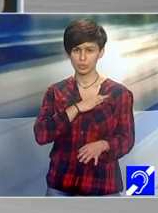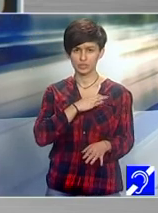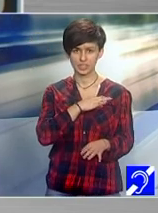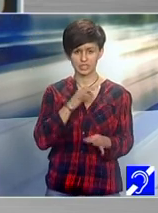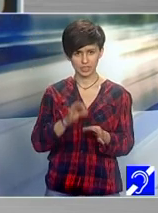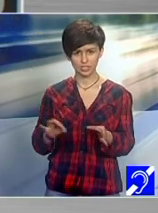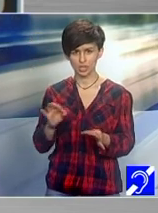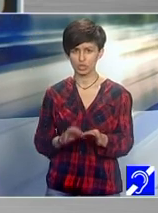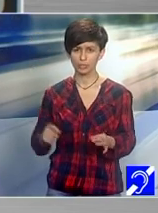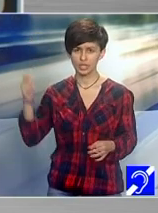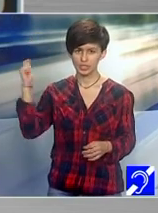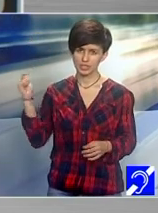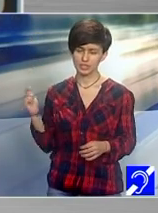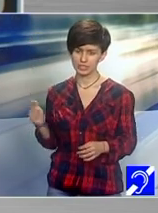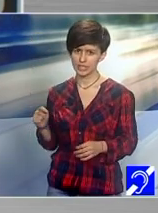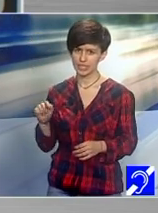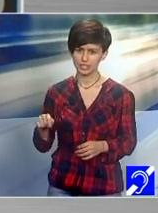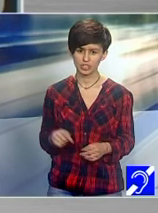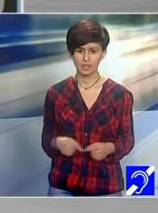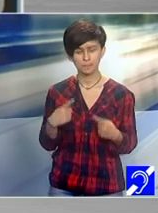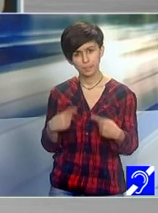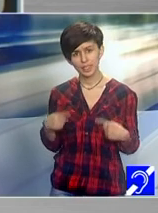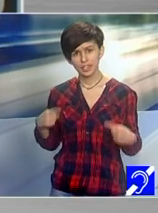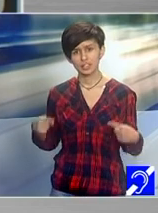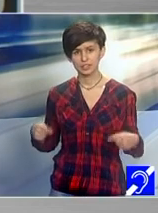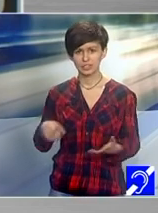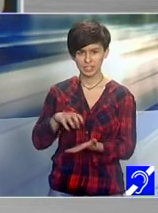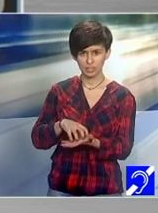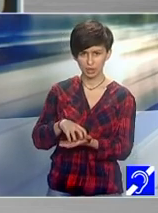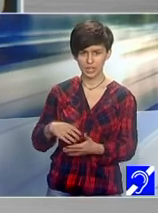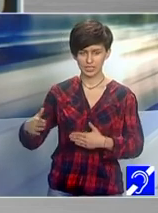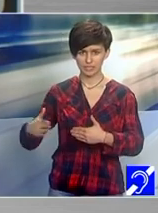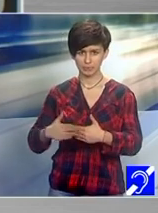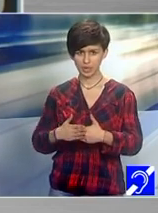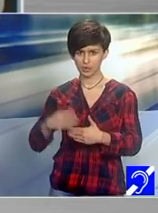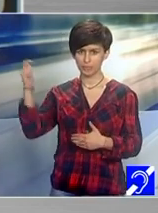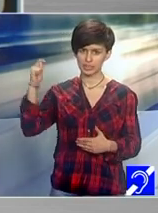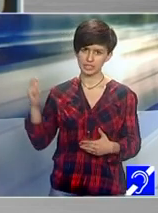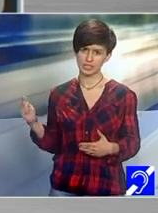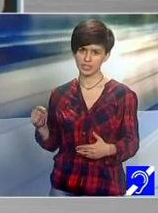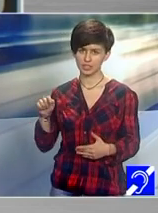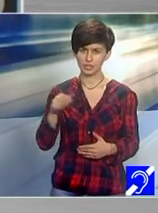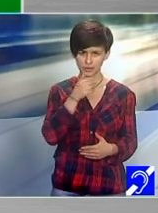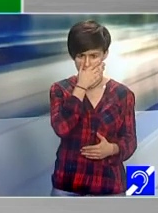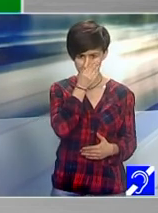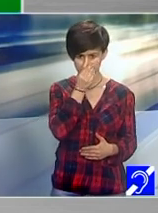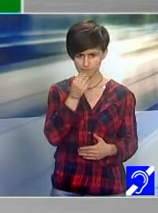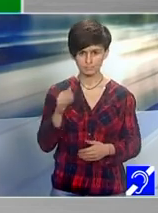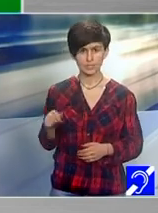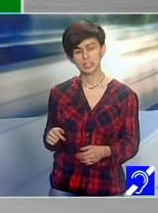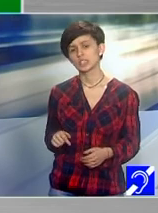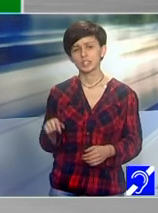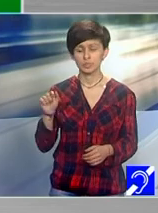țările respective, în diferite locații care sunt mai aproape de țările lor. Acest lucru ați încercat să faceți și dumneavoastră,